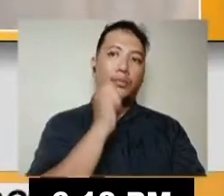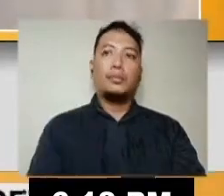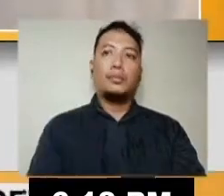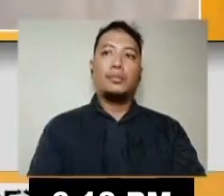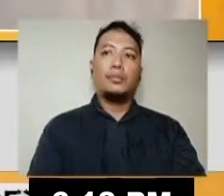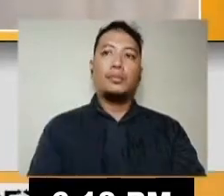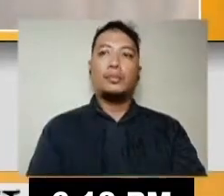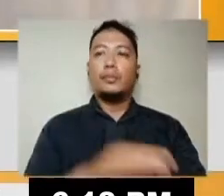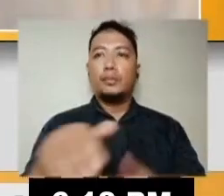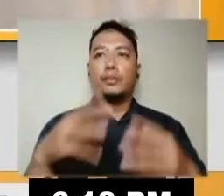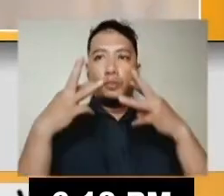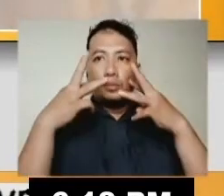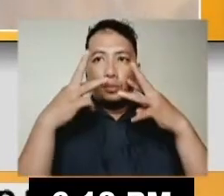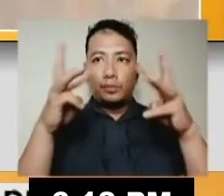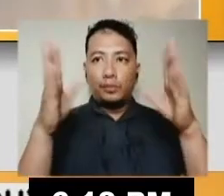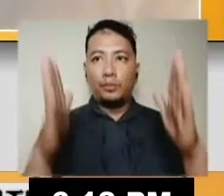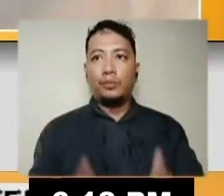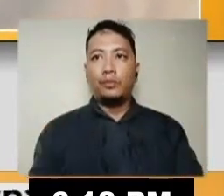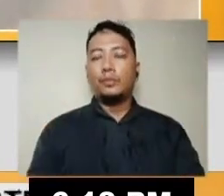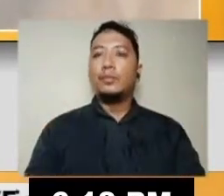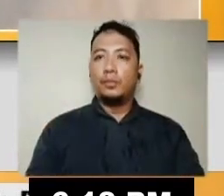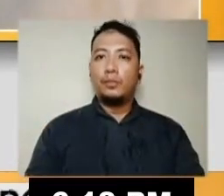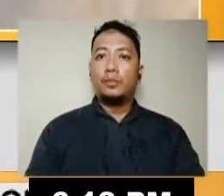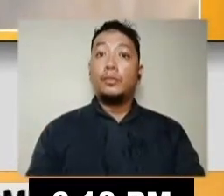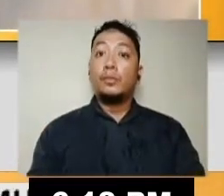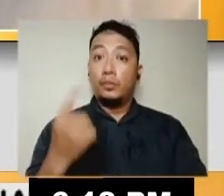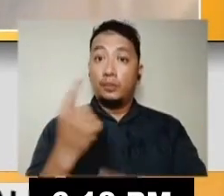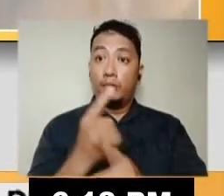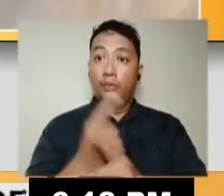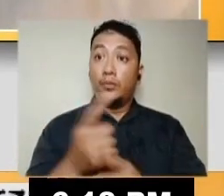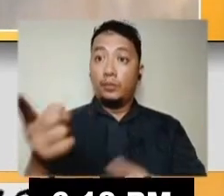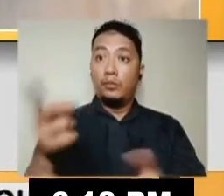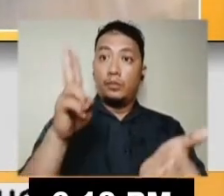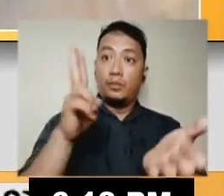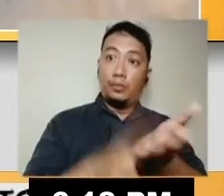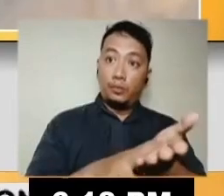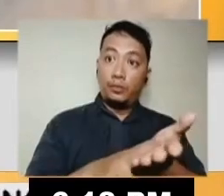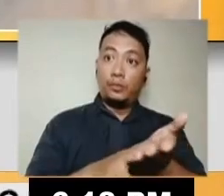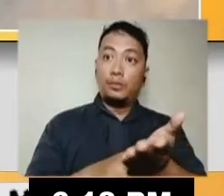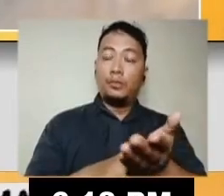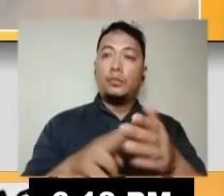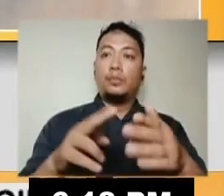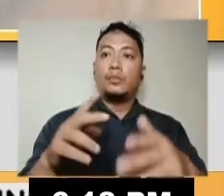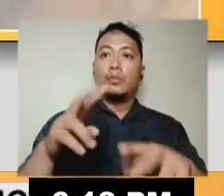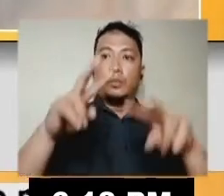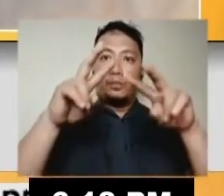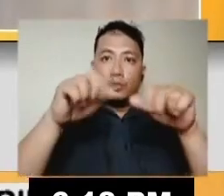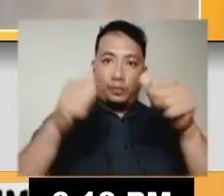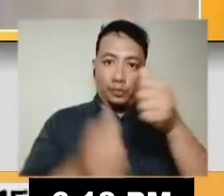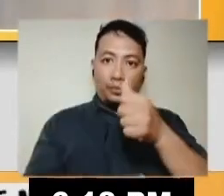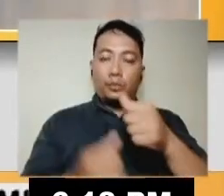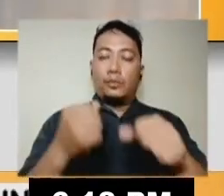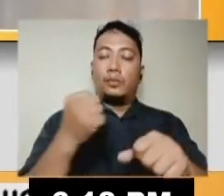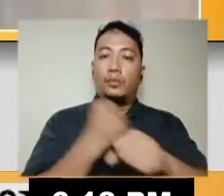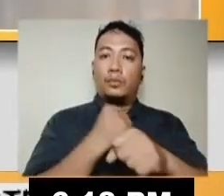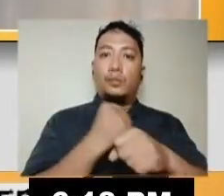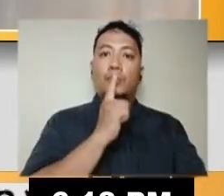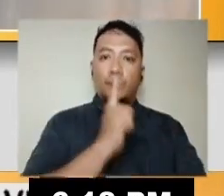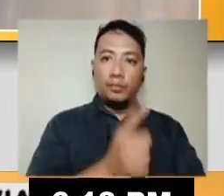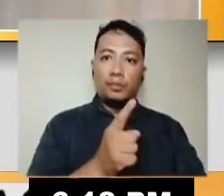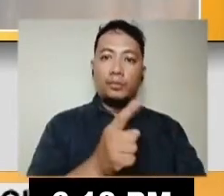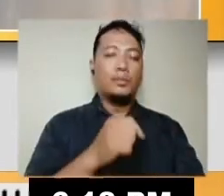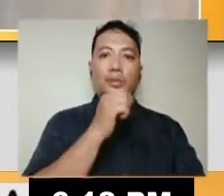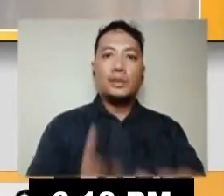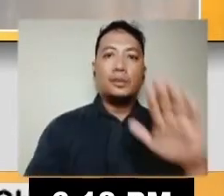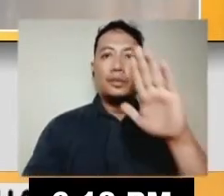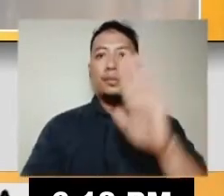So tama po ba yung ulat na kayo po'y pumirma sa isang undertaking o isang garantiya na hindi po aalis sa bansa o